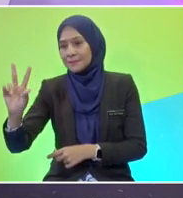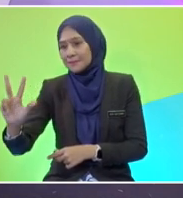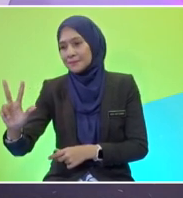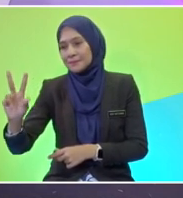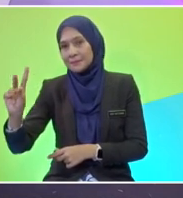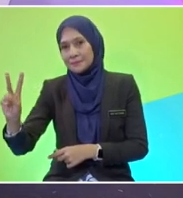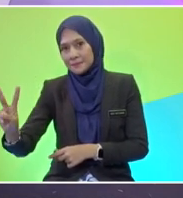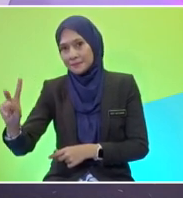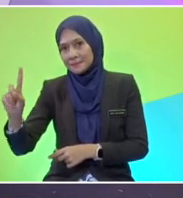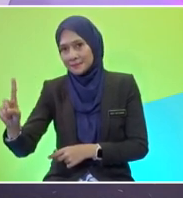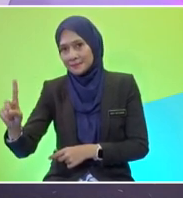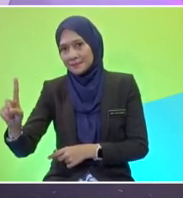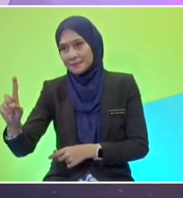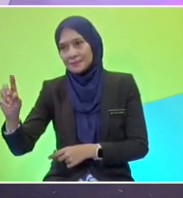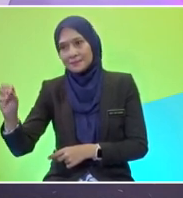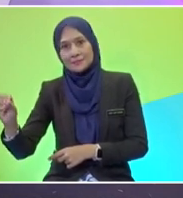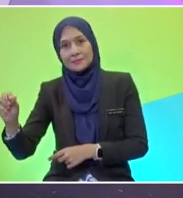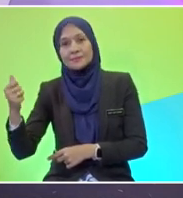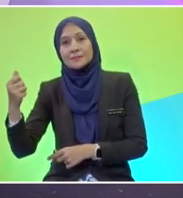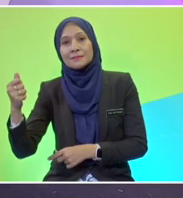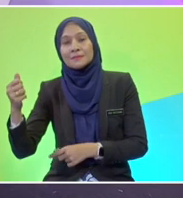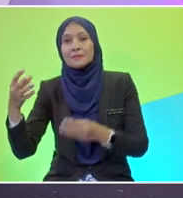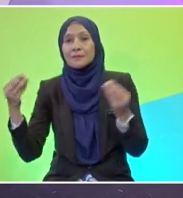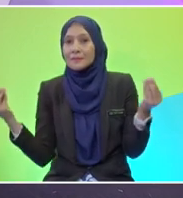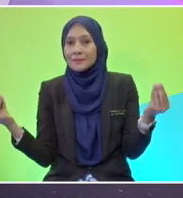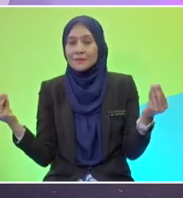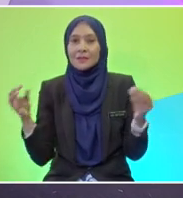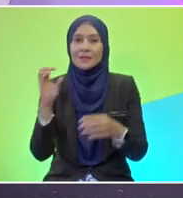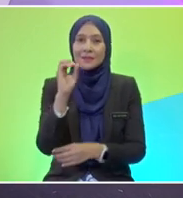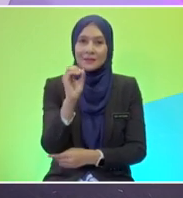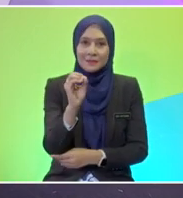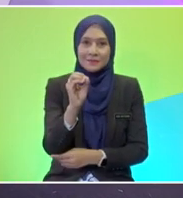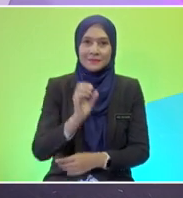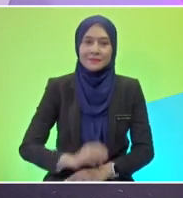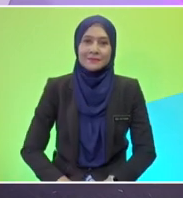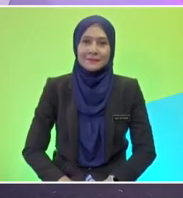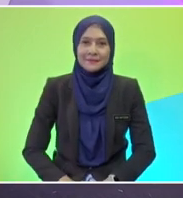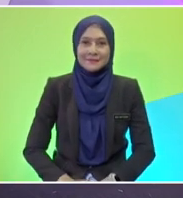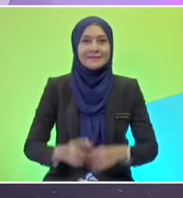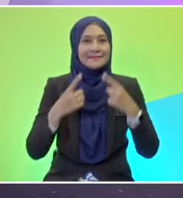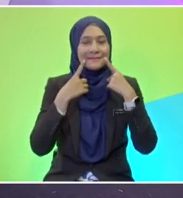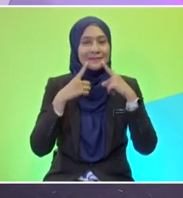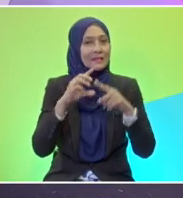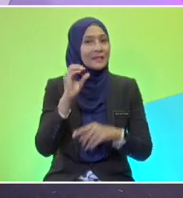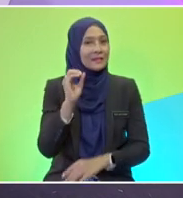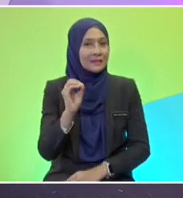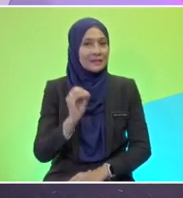Ada 10 tolak 10. Jawapannya kosong. Betul lah tu. Tak ada apa-apa.